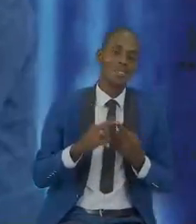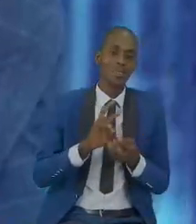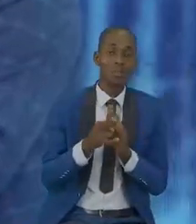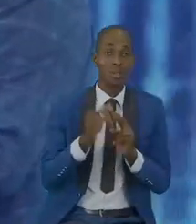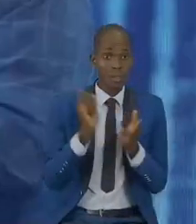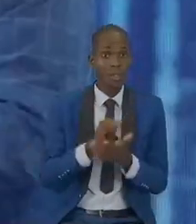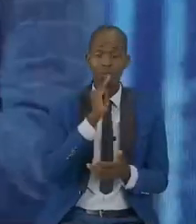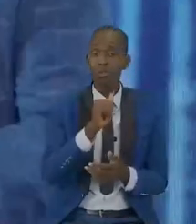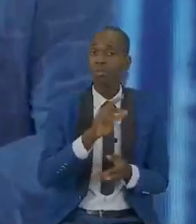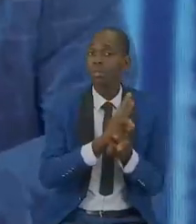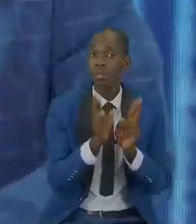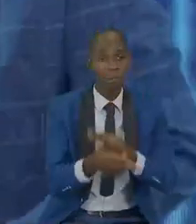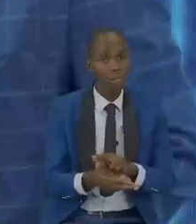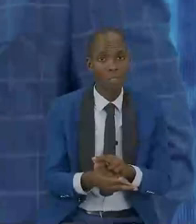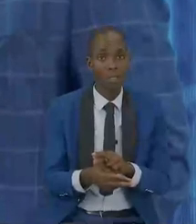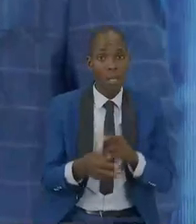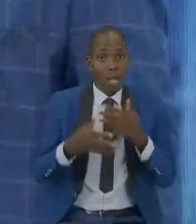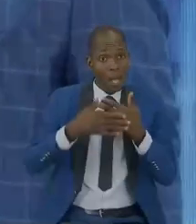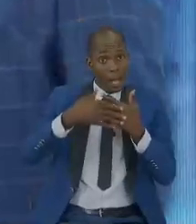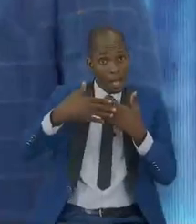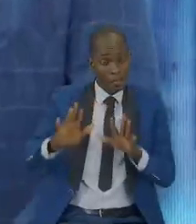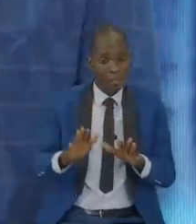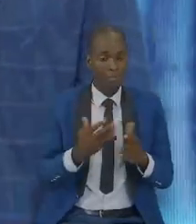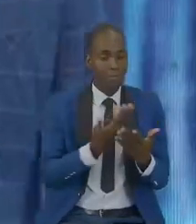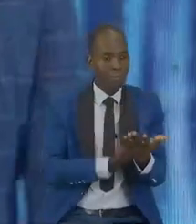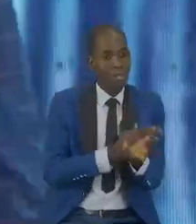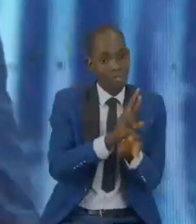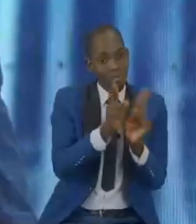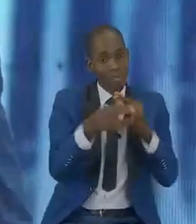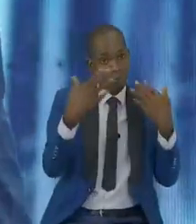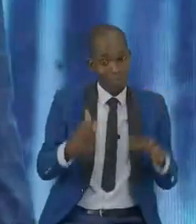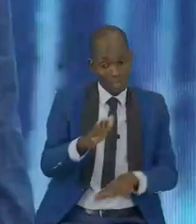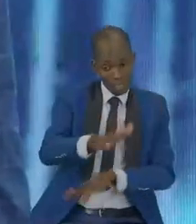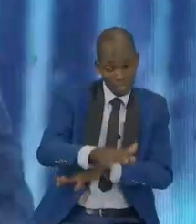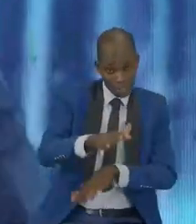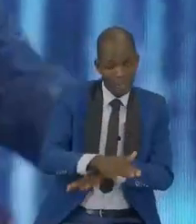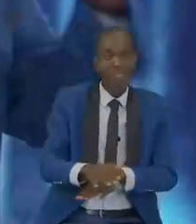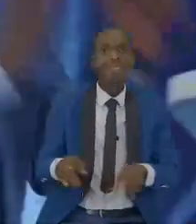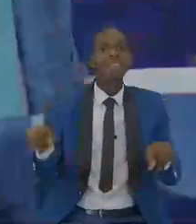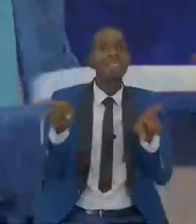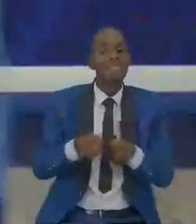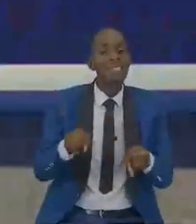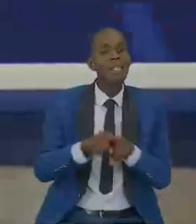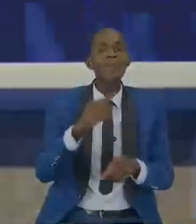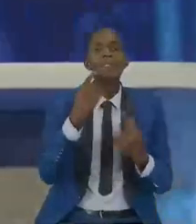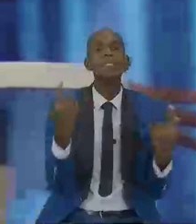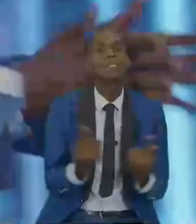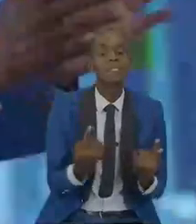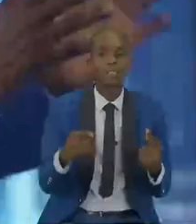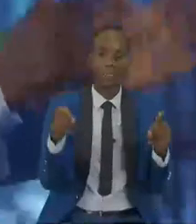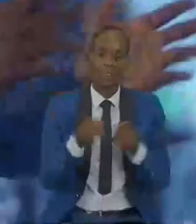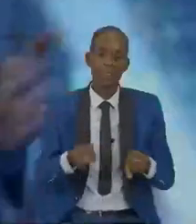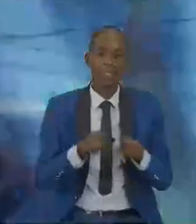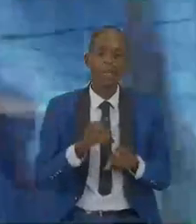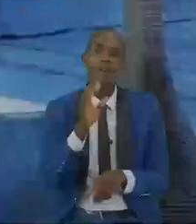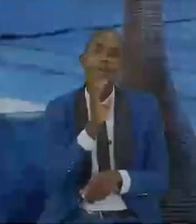me repentir. Ce n'est pas la repentance. Et tu retournes après la réunion du soir,